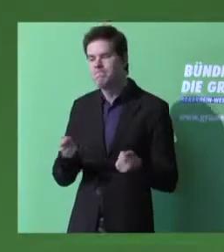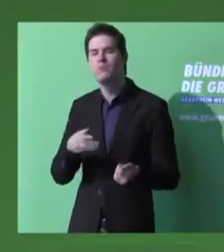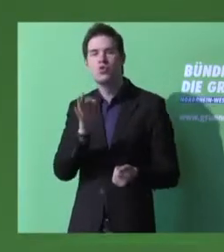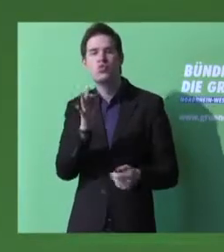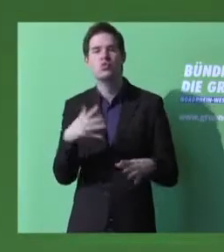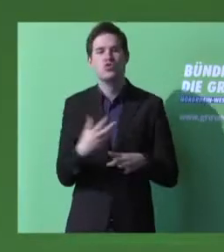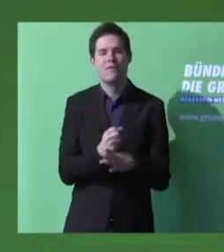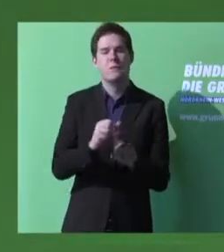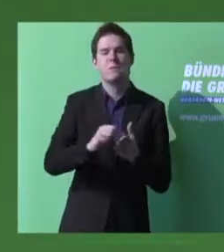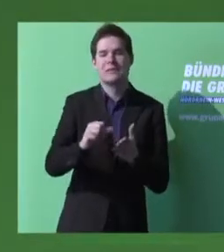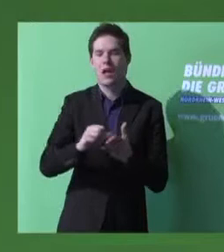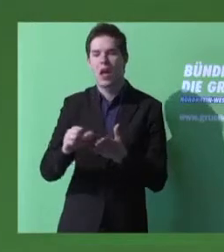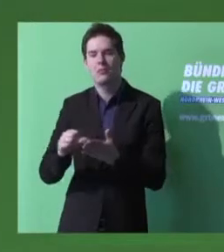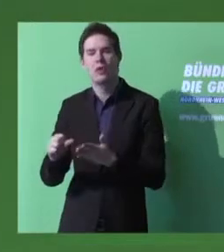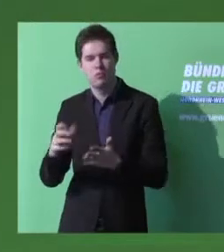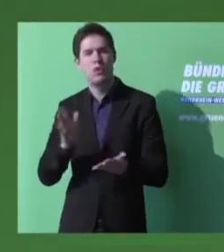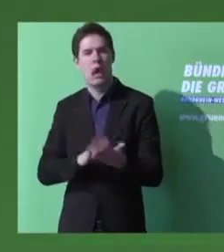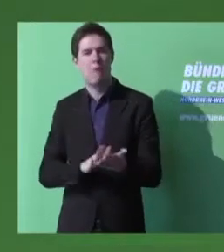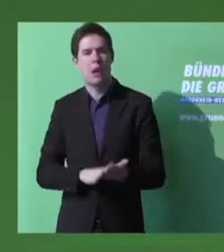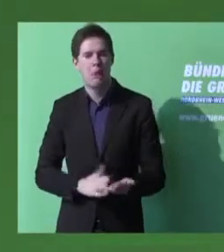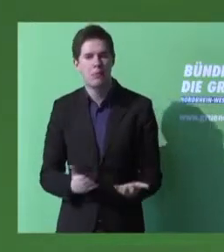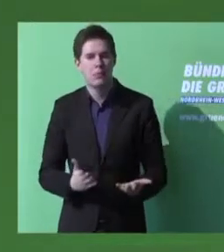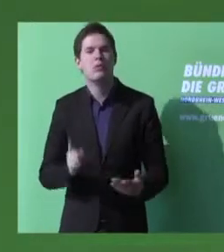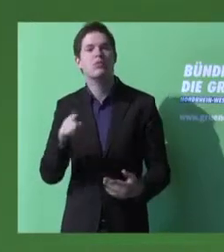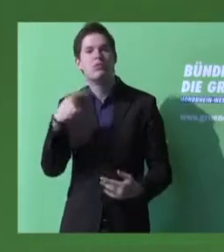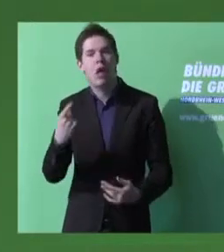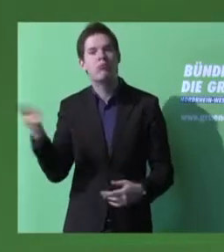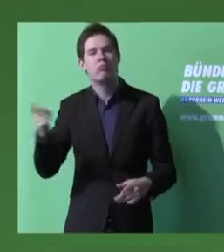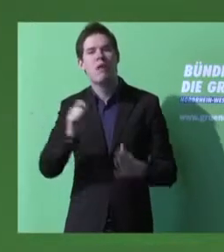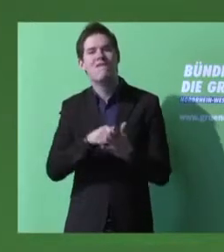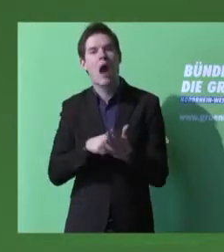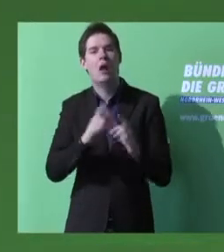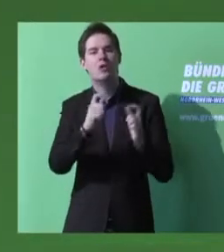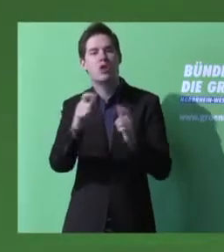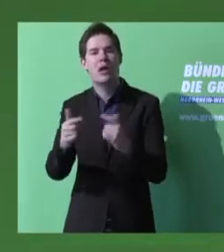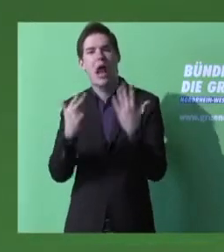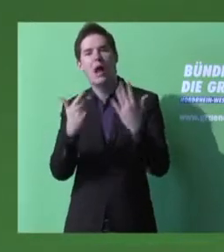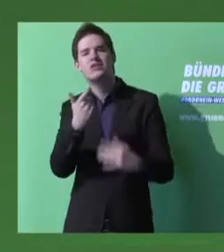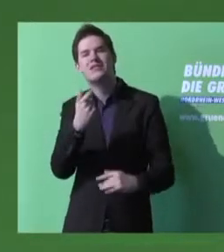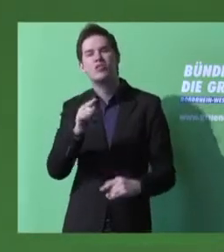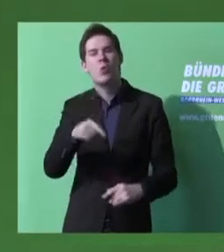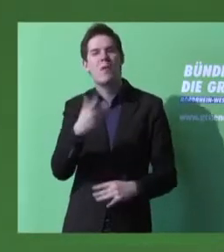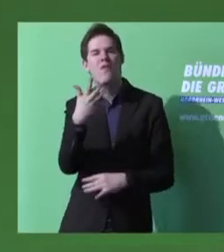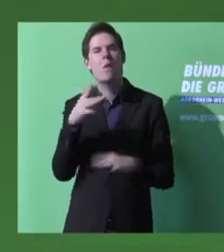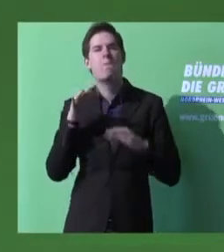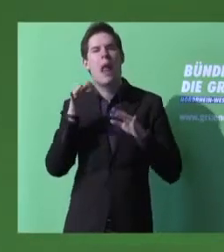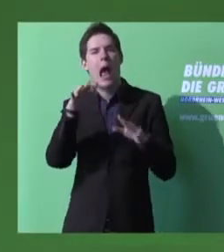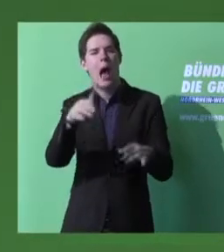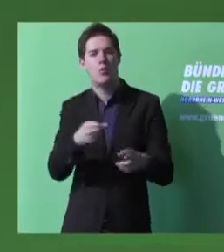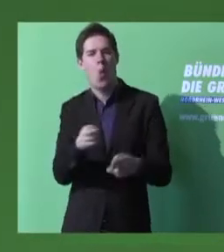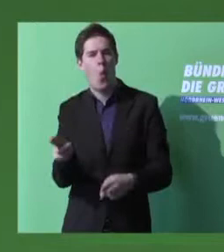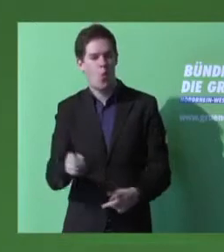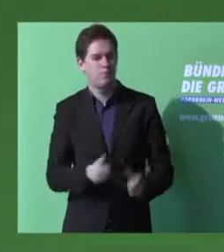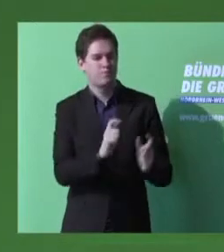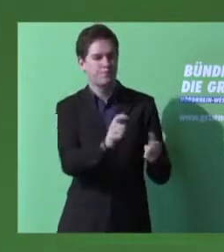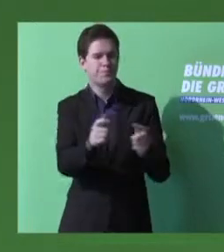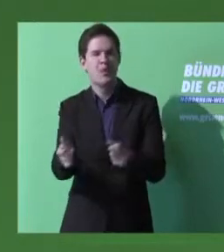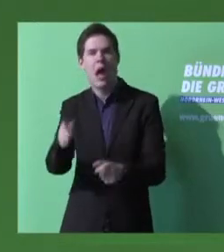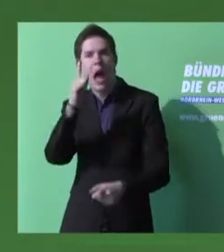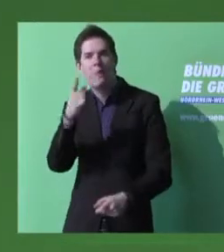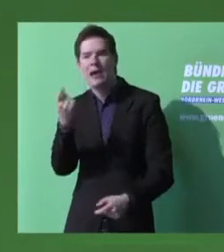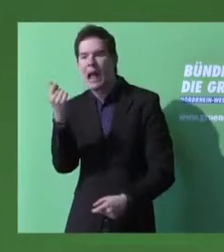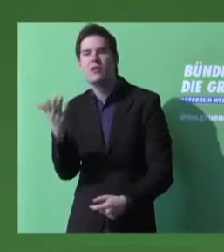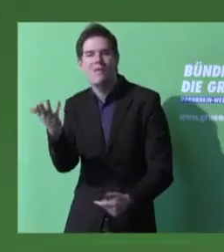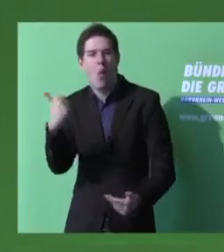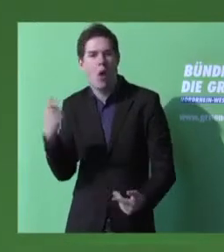dann geht sie einfach mal hin und macht Wahlgeschenke von 28,5 Milliarden Euro, ohne sie gegenzufinanzieren.